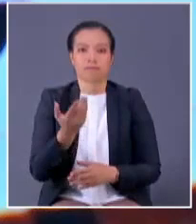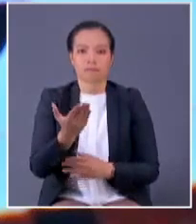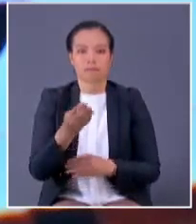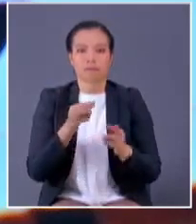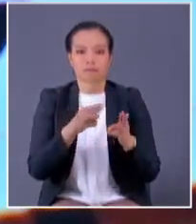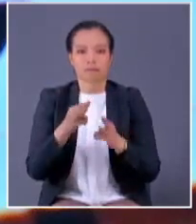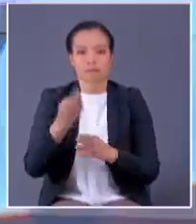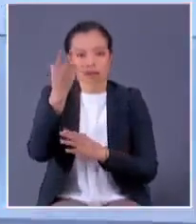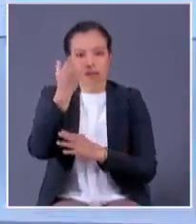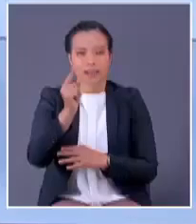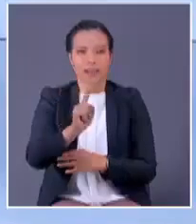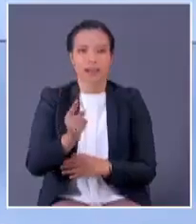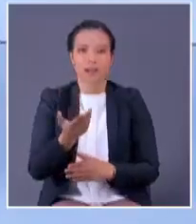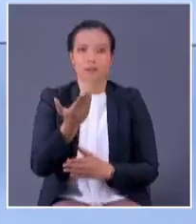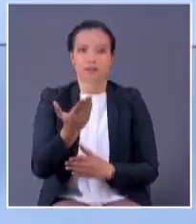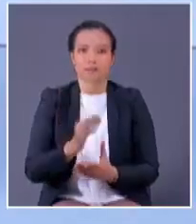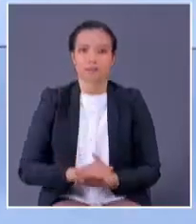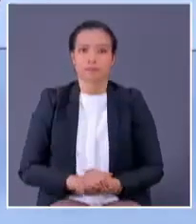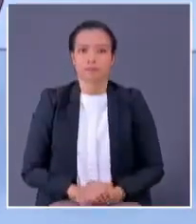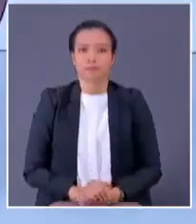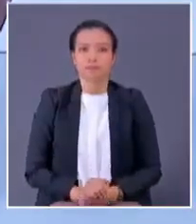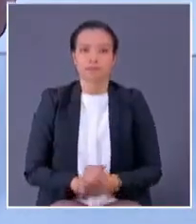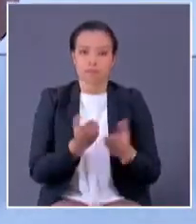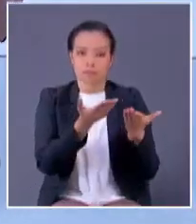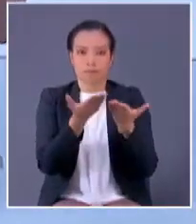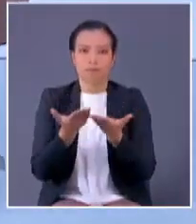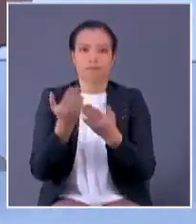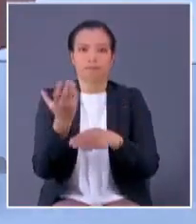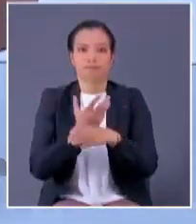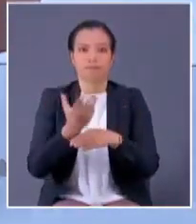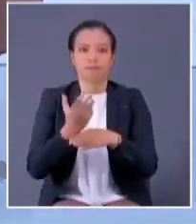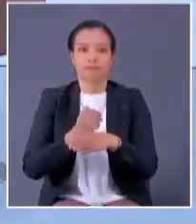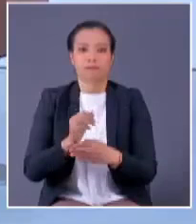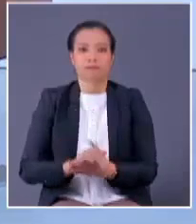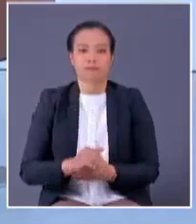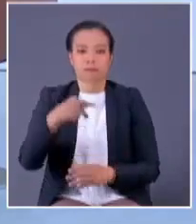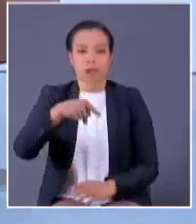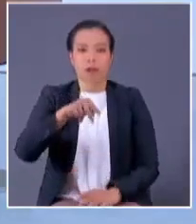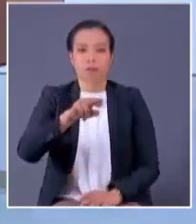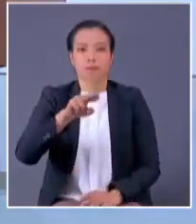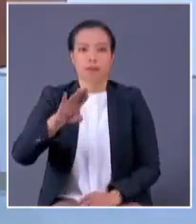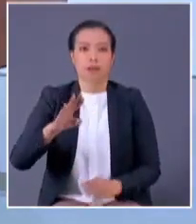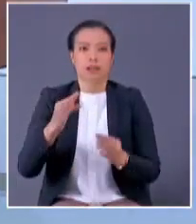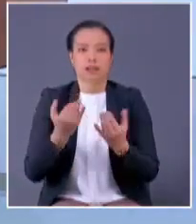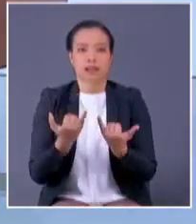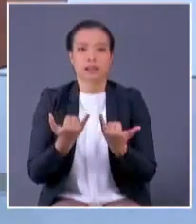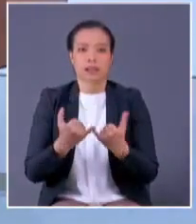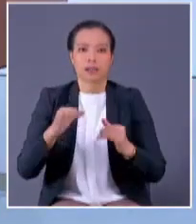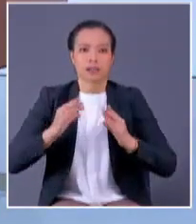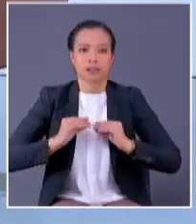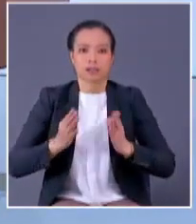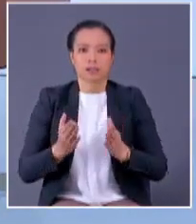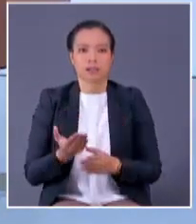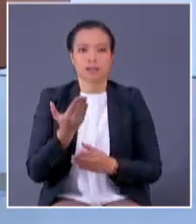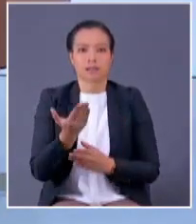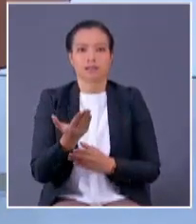เห็นอย่างไรสวัสดีคุณอภิชาติครับ สวัสดีครับ ขอบคุณที่ให้เกียรติกับรายการของเรานะครับแน่นอนว่าพรบจราจรฉบับนี้คุณอภิชาติไม่เห็นด้วย